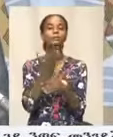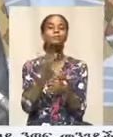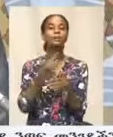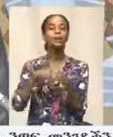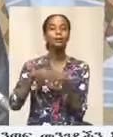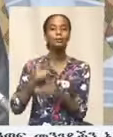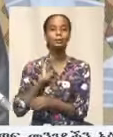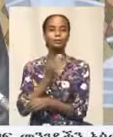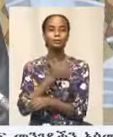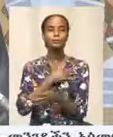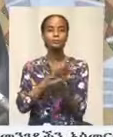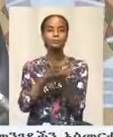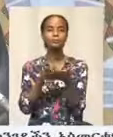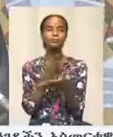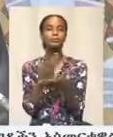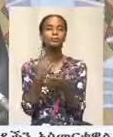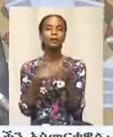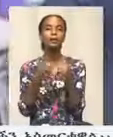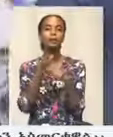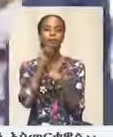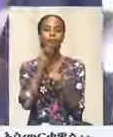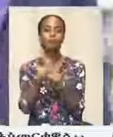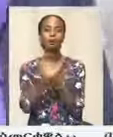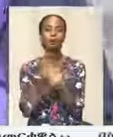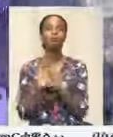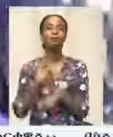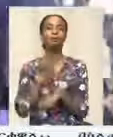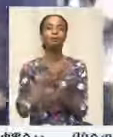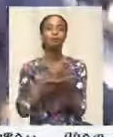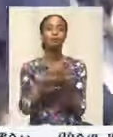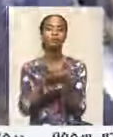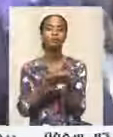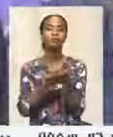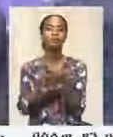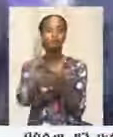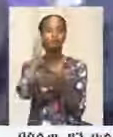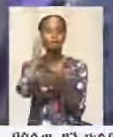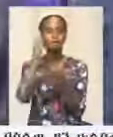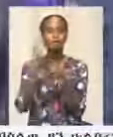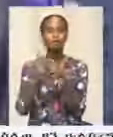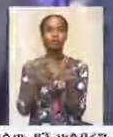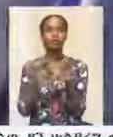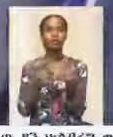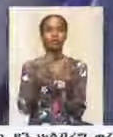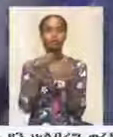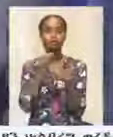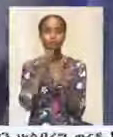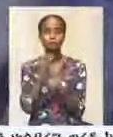አካባቢያችንን የሚረብሽ ነገር እንዳይመጣ፣ ሀገራችንን ለሚረብሽ አስተሳሰብ ቦታ እንዳትሰጡ